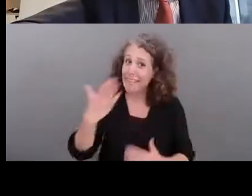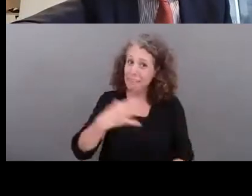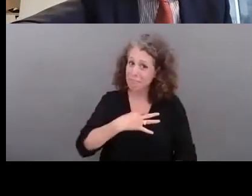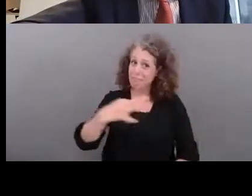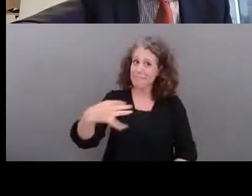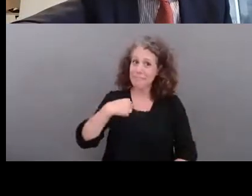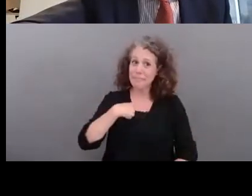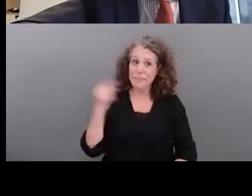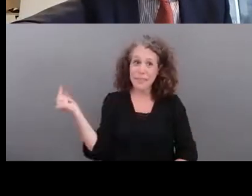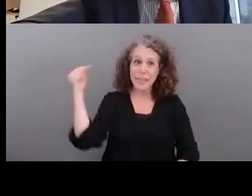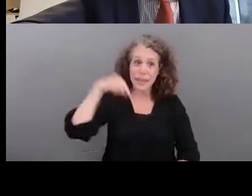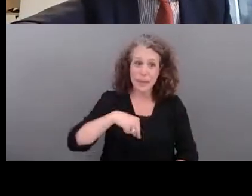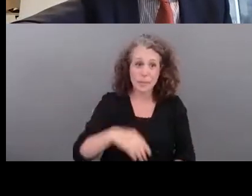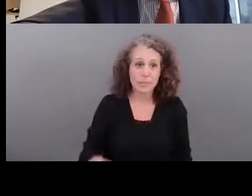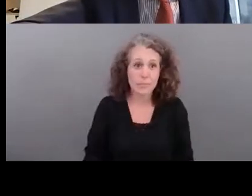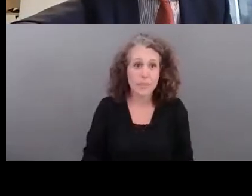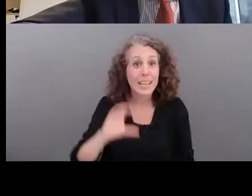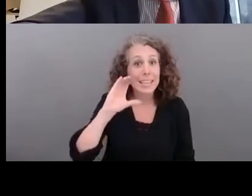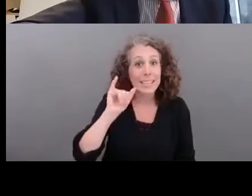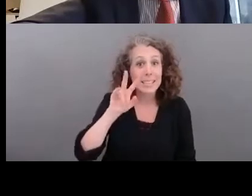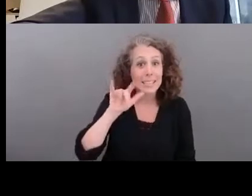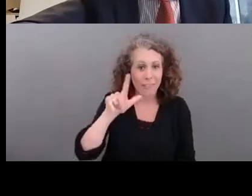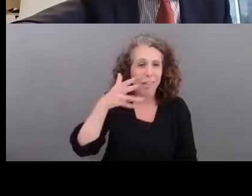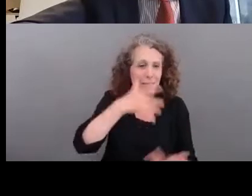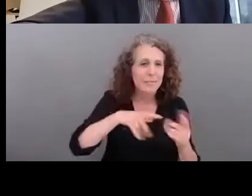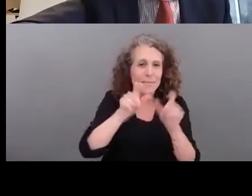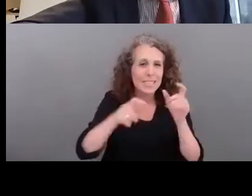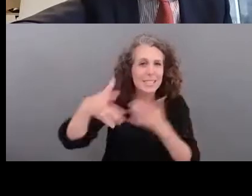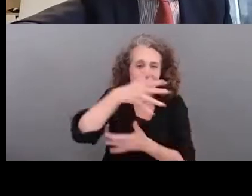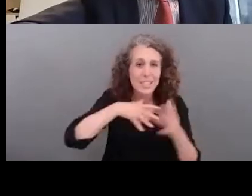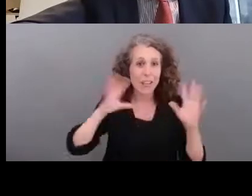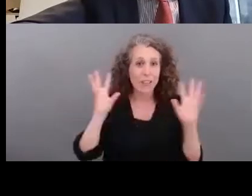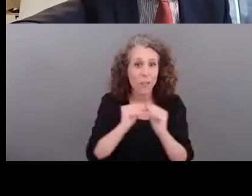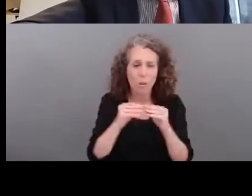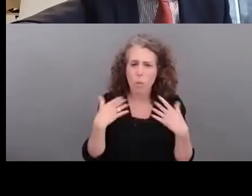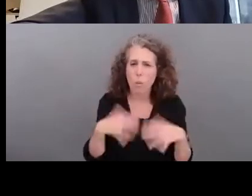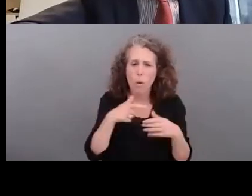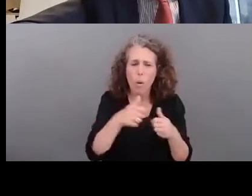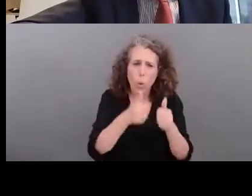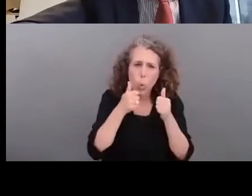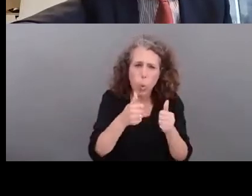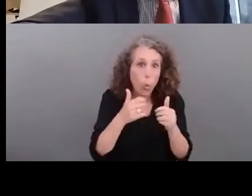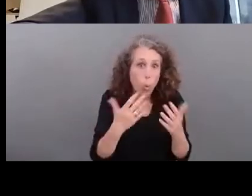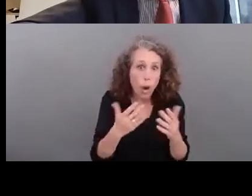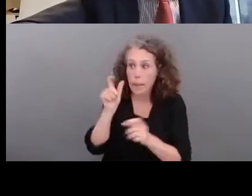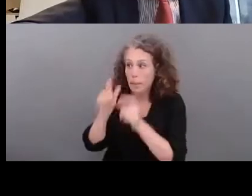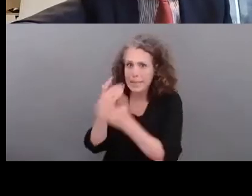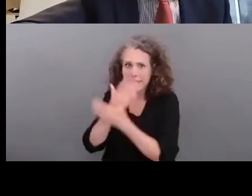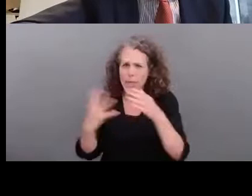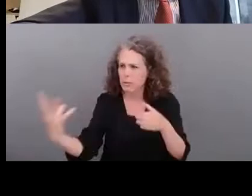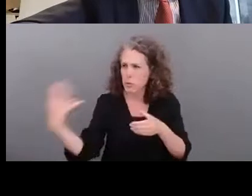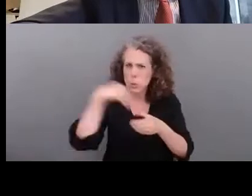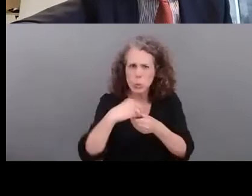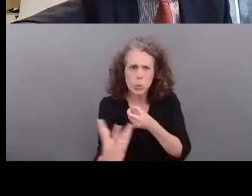cette invitation. Le Forum de la société civile a été champion clé pour inclure les personnes en situation